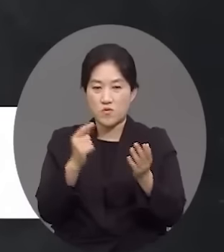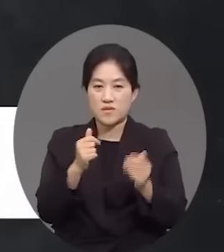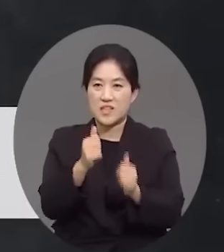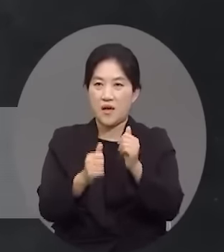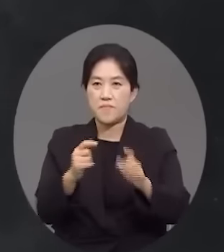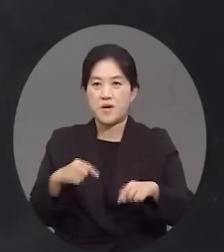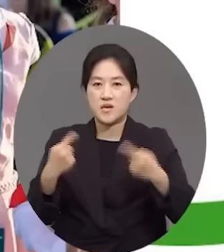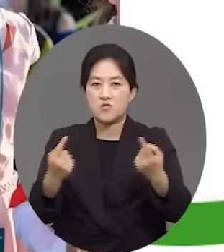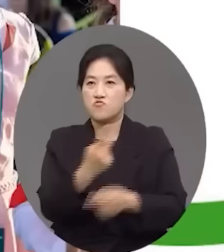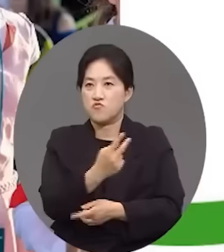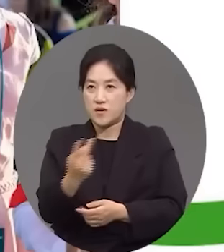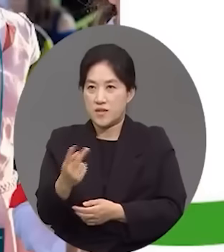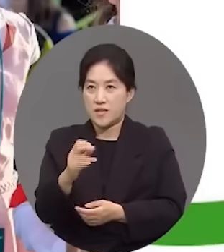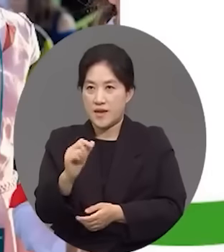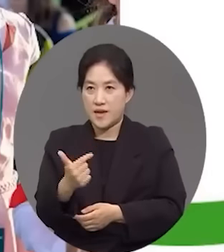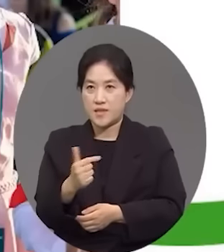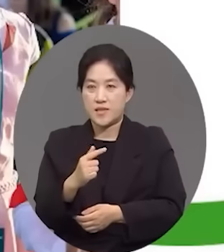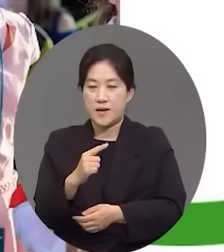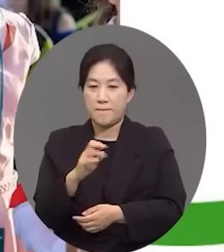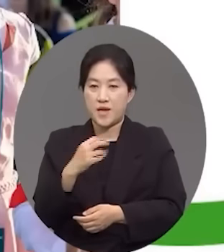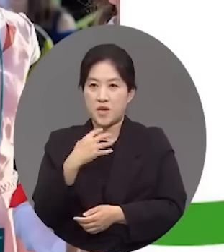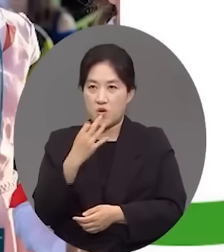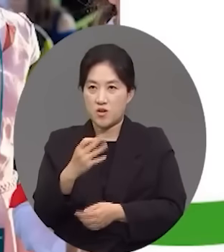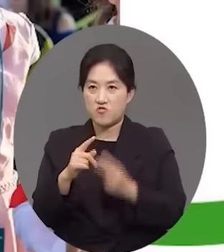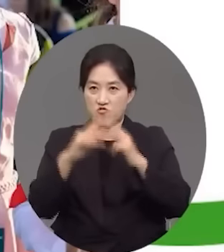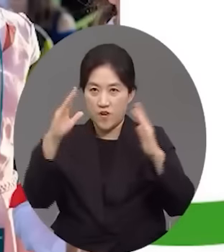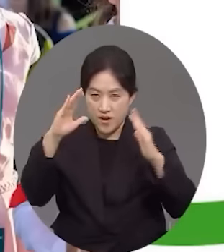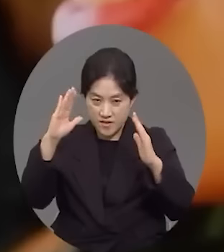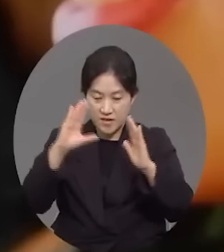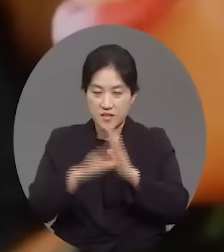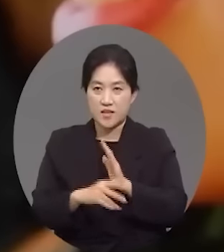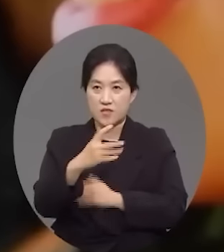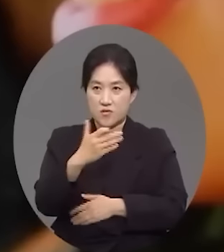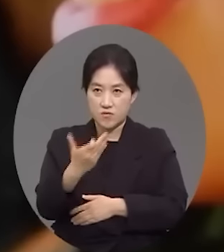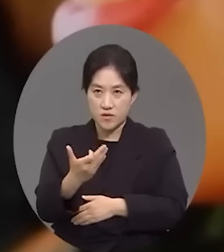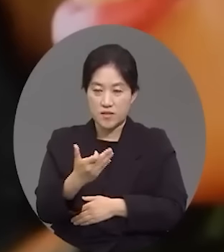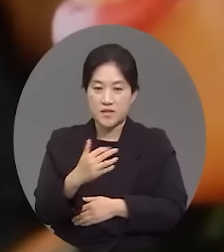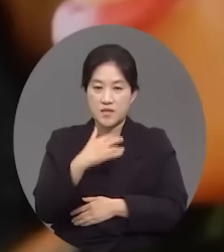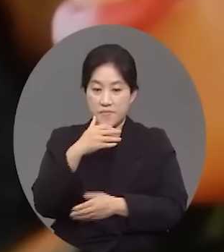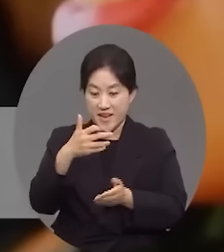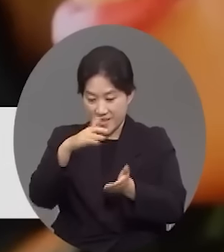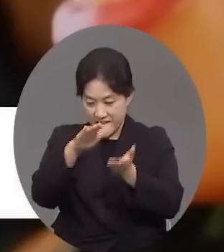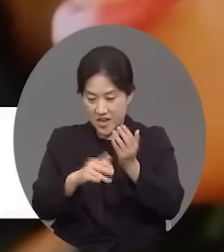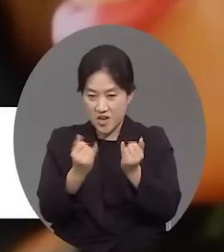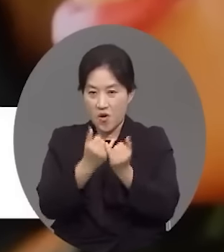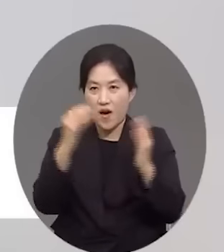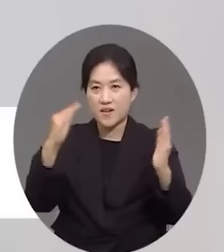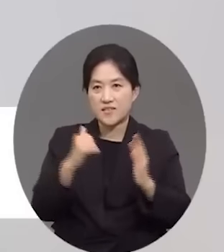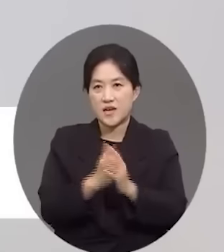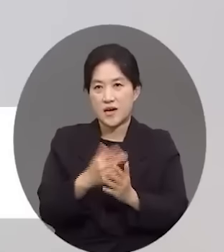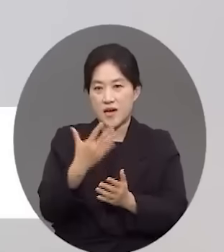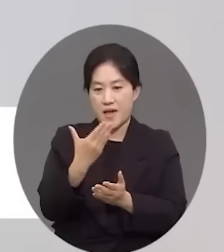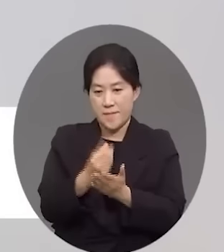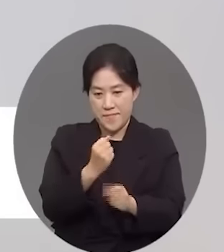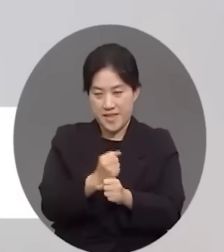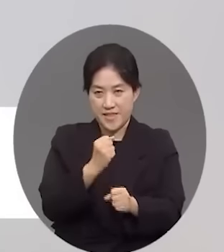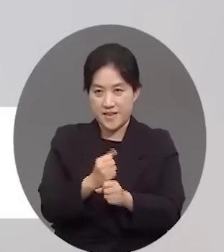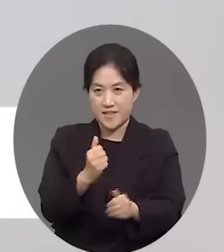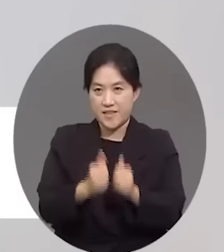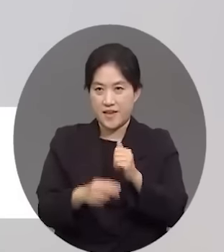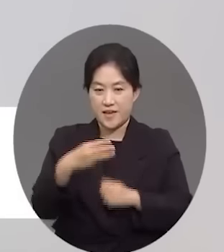출품됐습니다 한양이 만 14살로 중학생이던 2019년 18세 이하 여학생을 대상으로 한 앱 제작대회